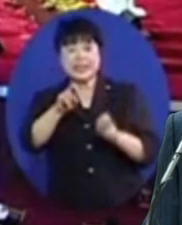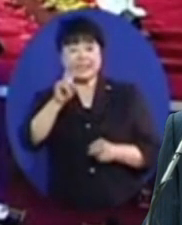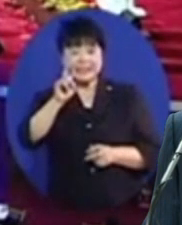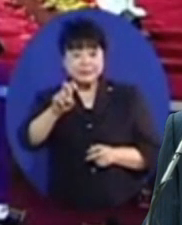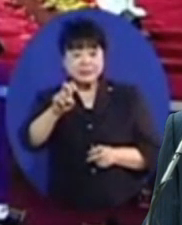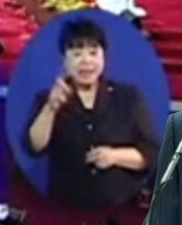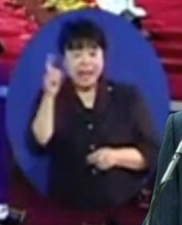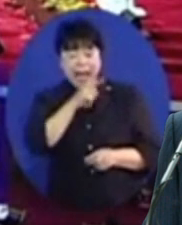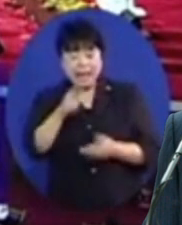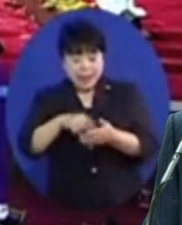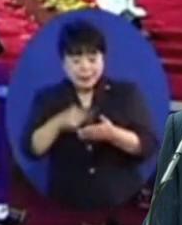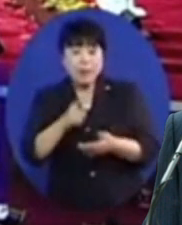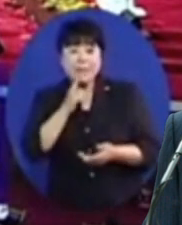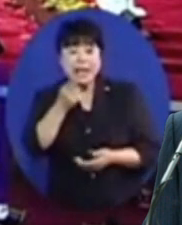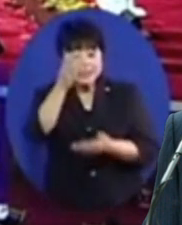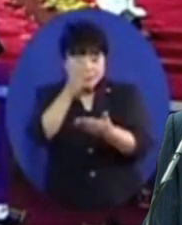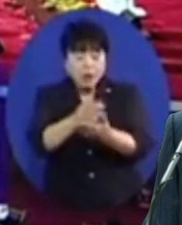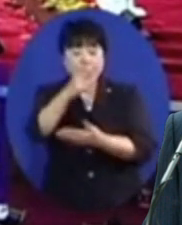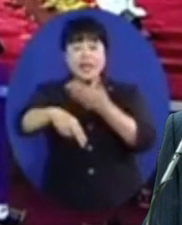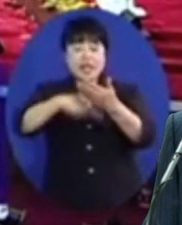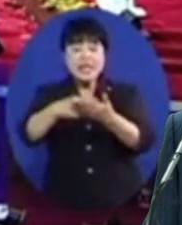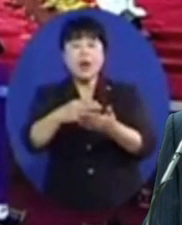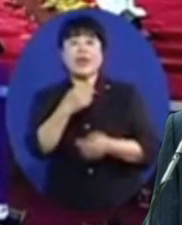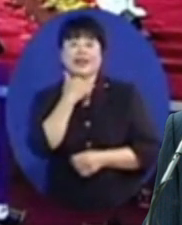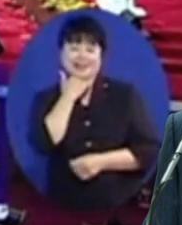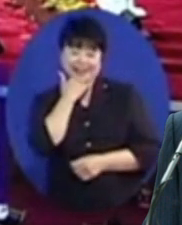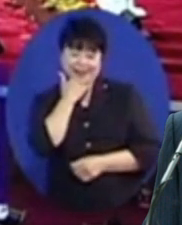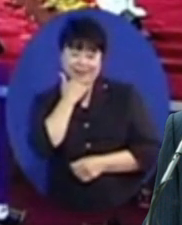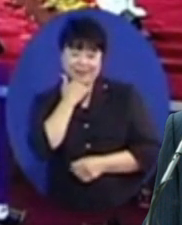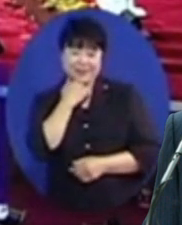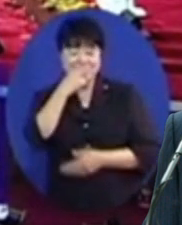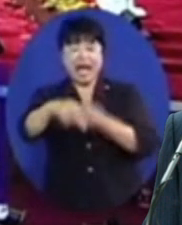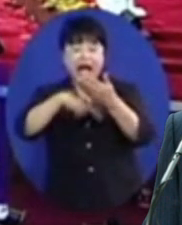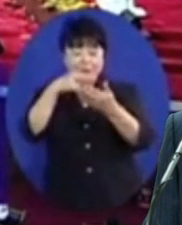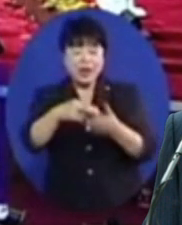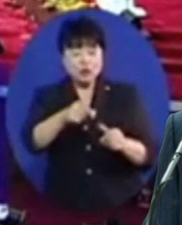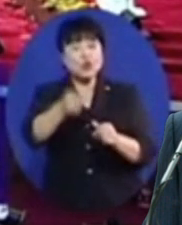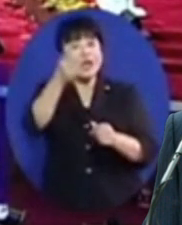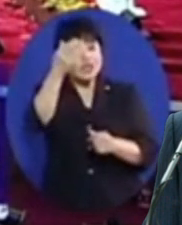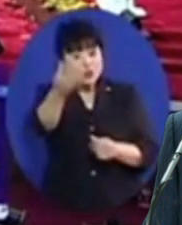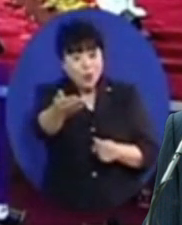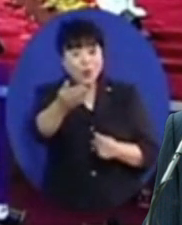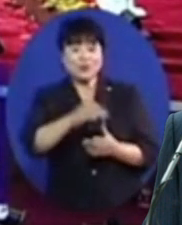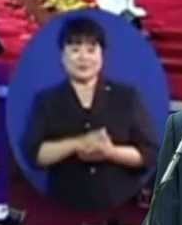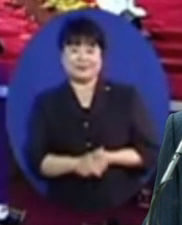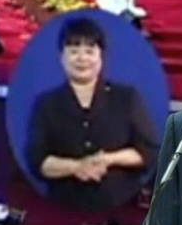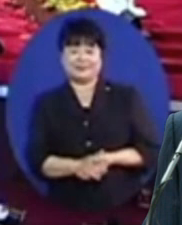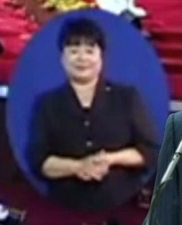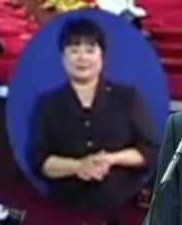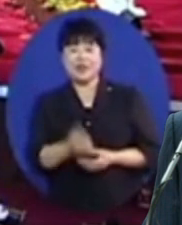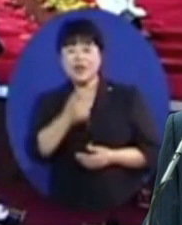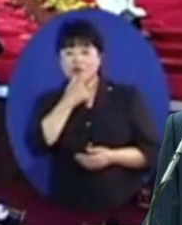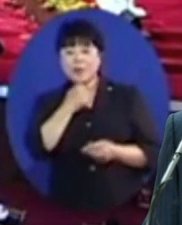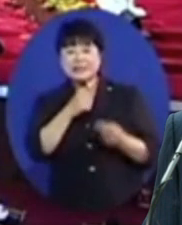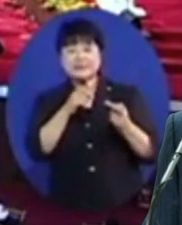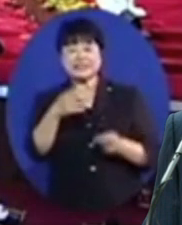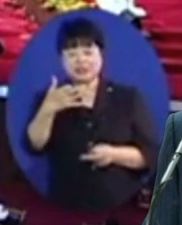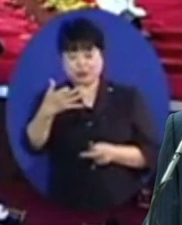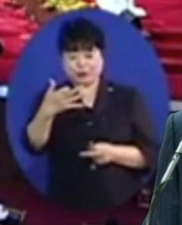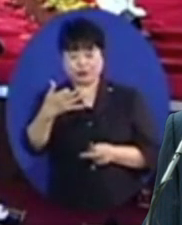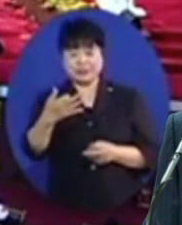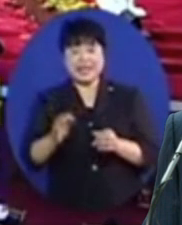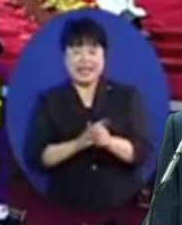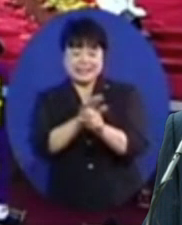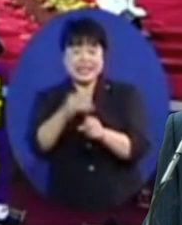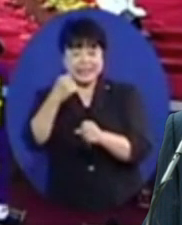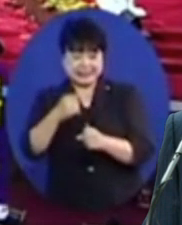악을 갚겠다고 말하지 말고 야훼를 기다리라 그가 너를 구원하시리라. 로마서 12장 19절에 내